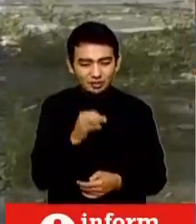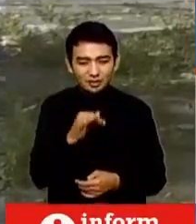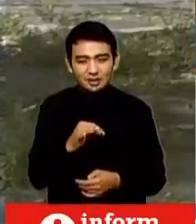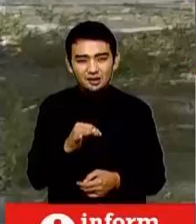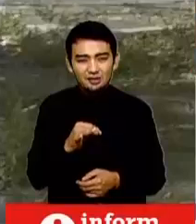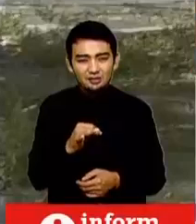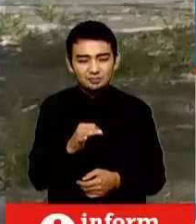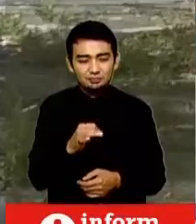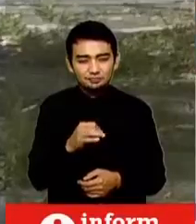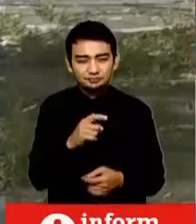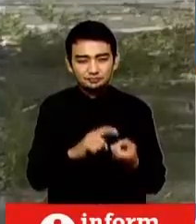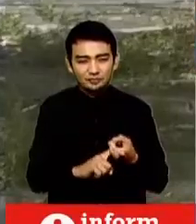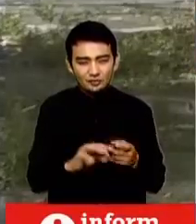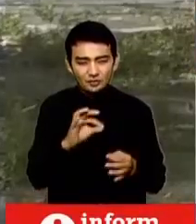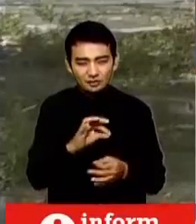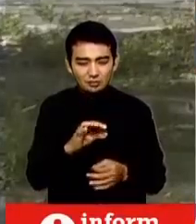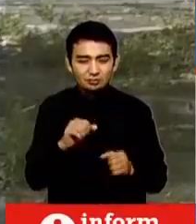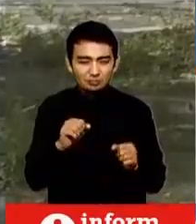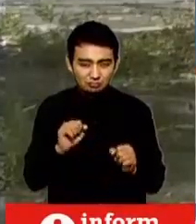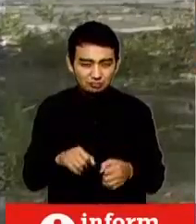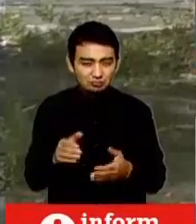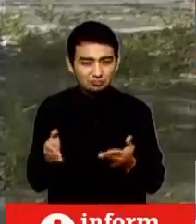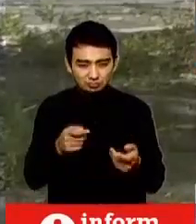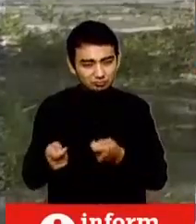она соответствует третьему классу, пожалуйста, пусть они